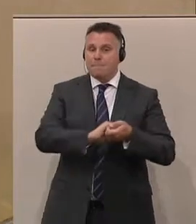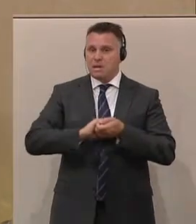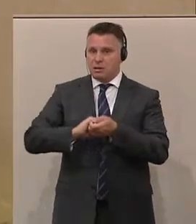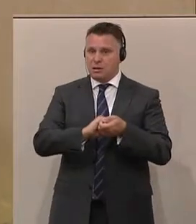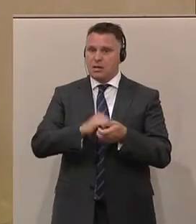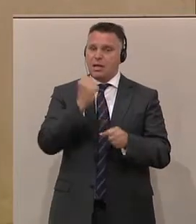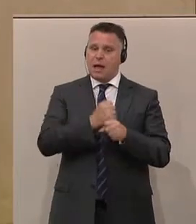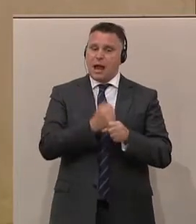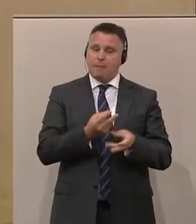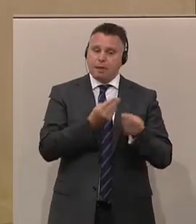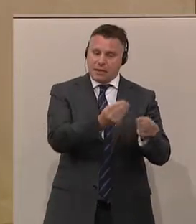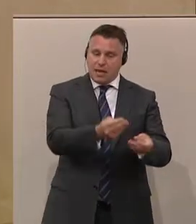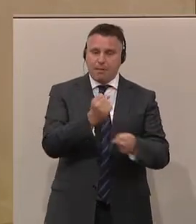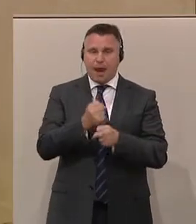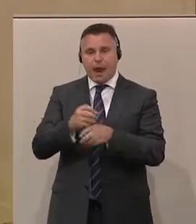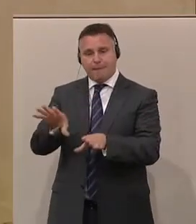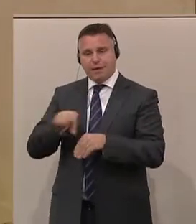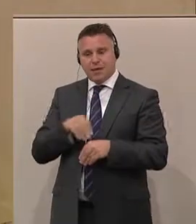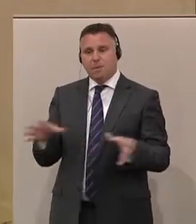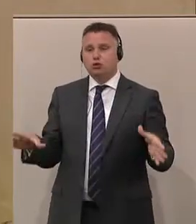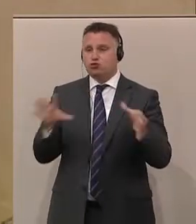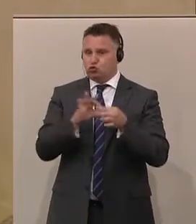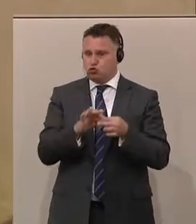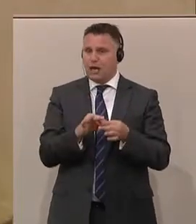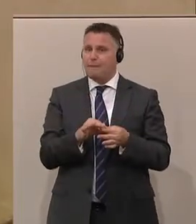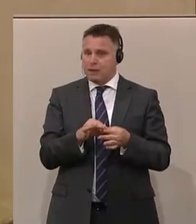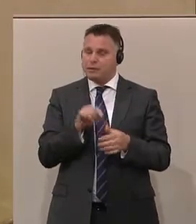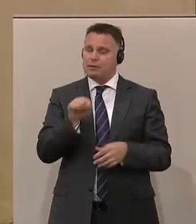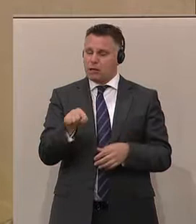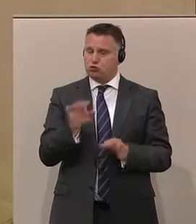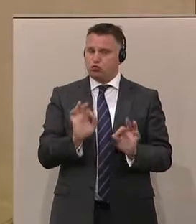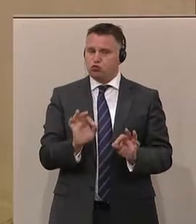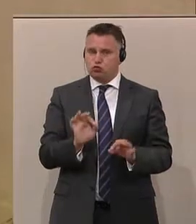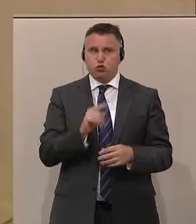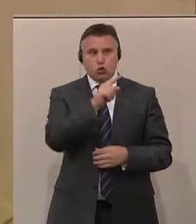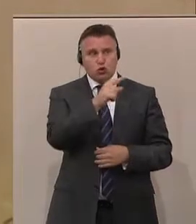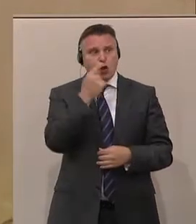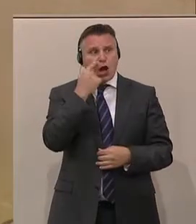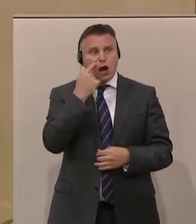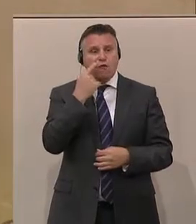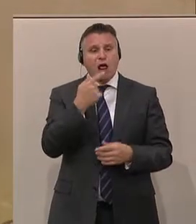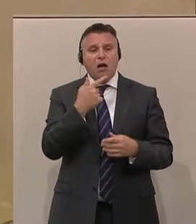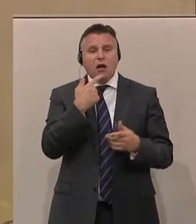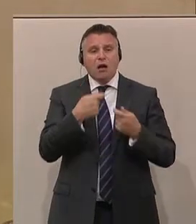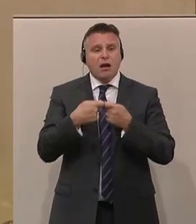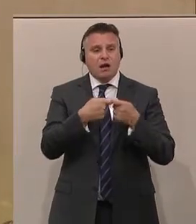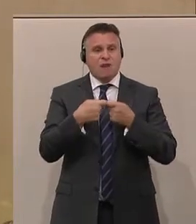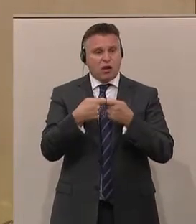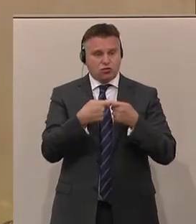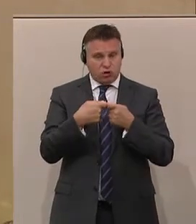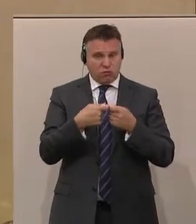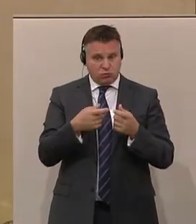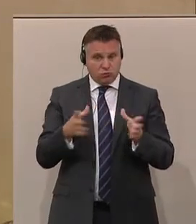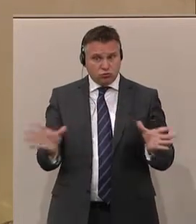ein Miteinander zwischen Arbeitgeber und Arbeitnehmer. Ein Miteinander. Fällt Ihnen was auf, liebe Gewerkschaft, wenn es ein Miteinander